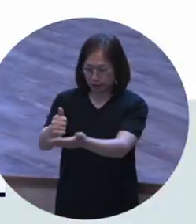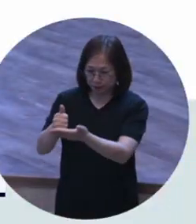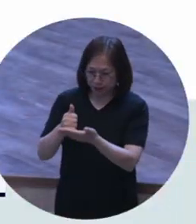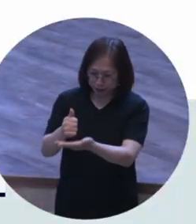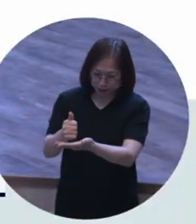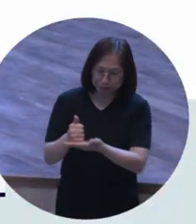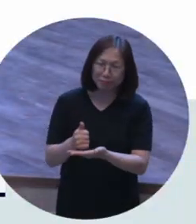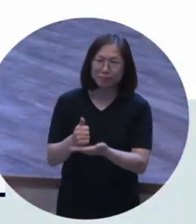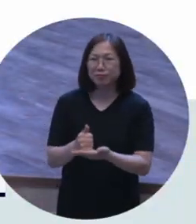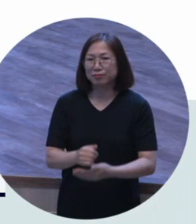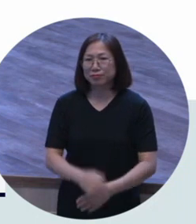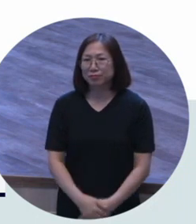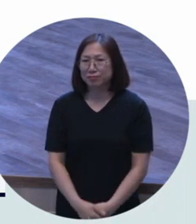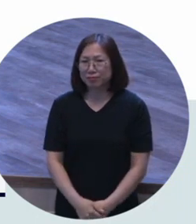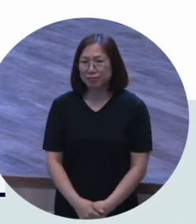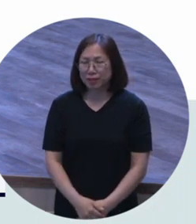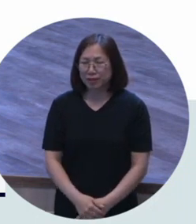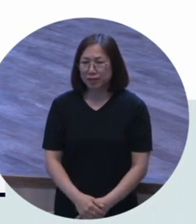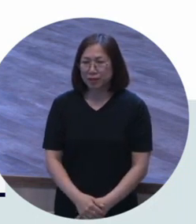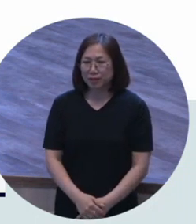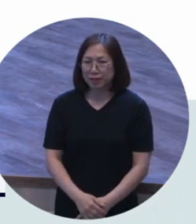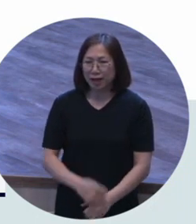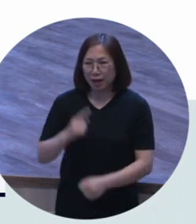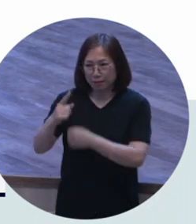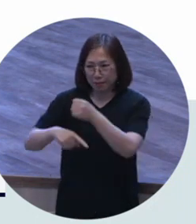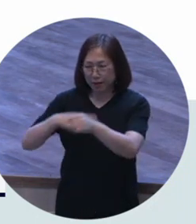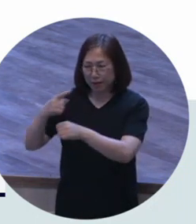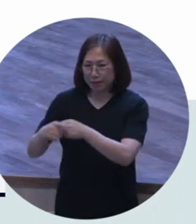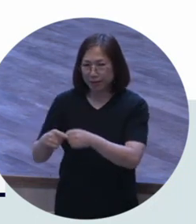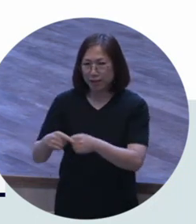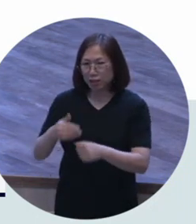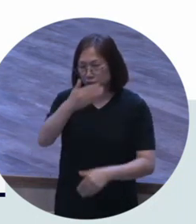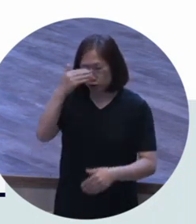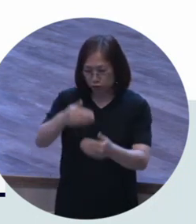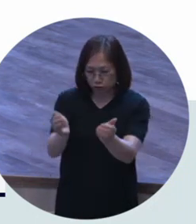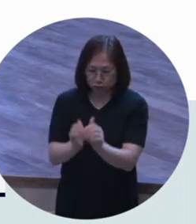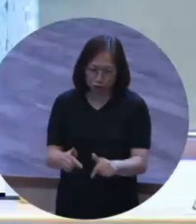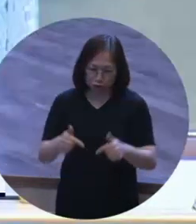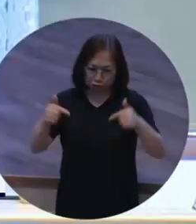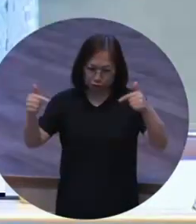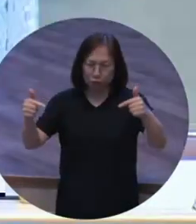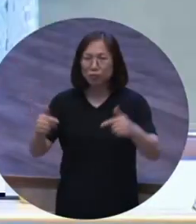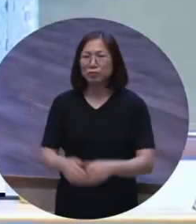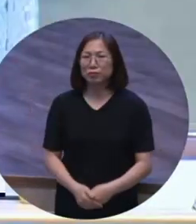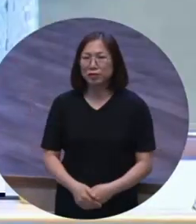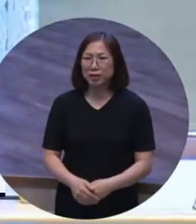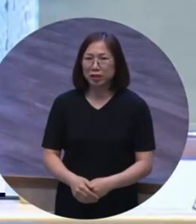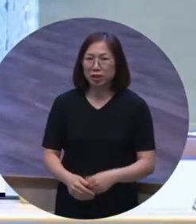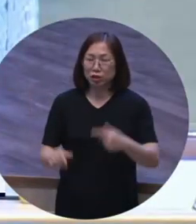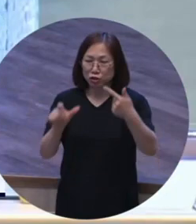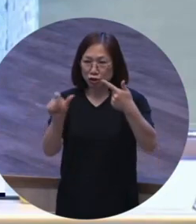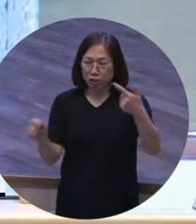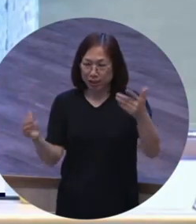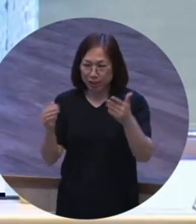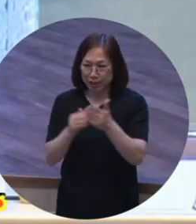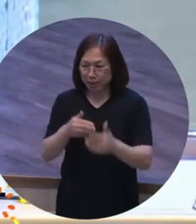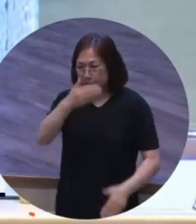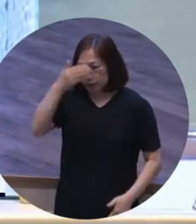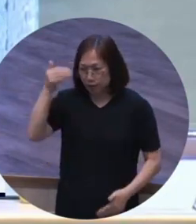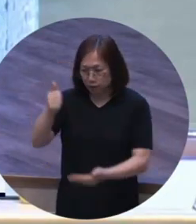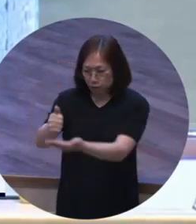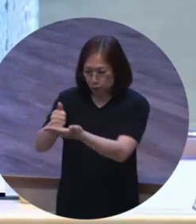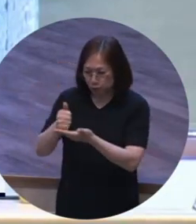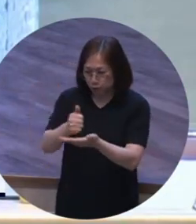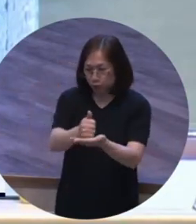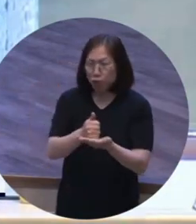인도된 청년 새가족들은 매년 늘어나고 있는데요. 올해 상반기 새생명 초청 와서 보라에서는 120명의